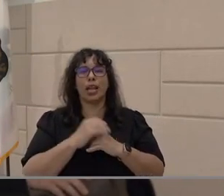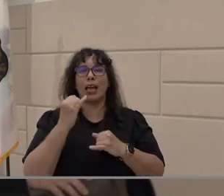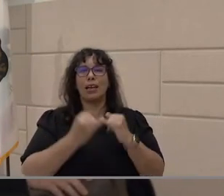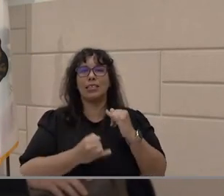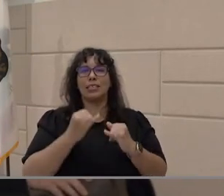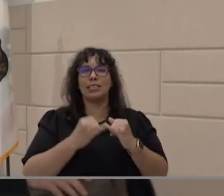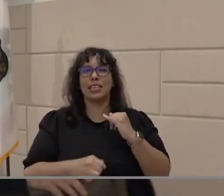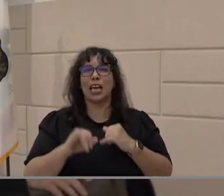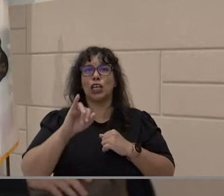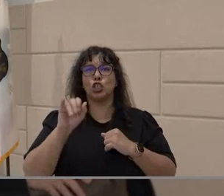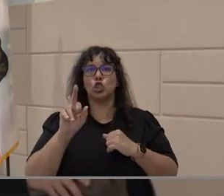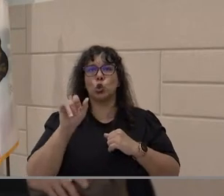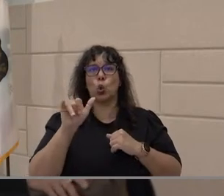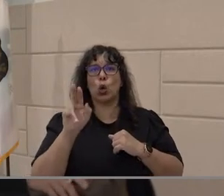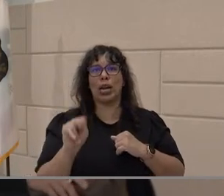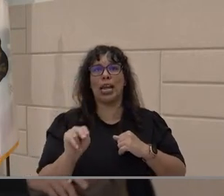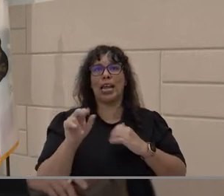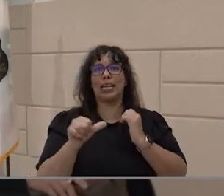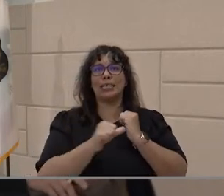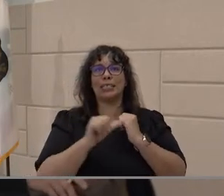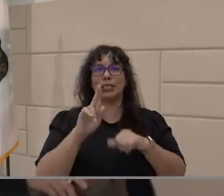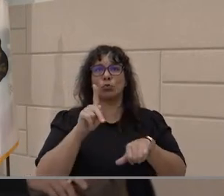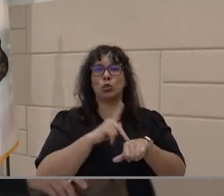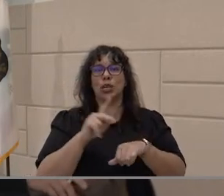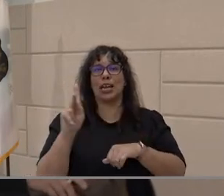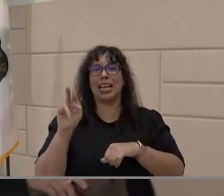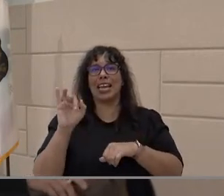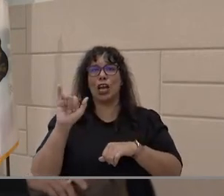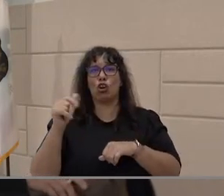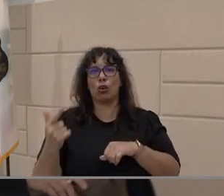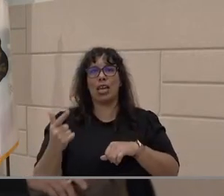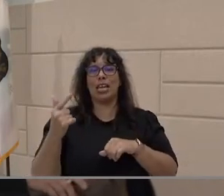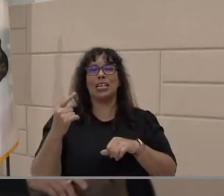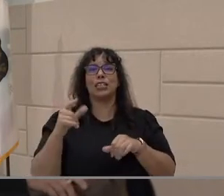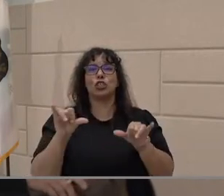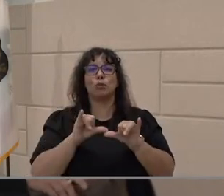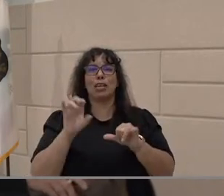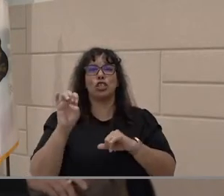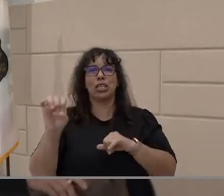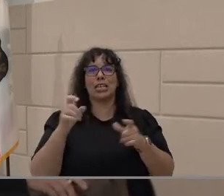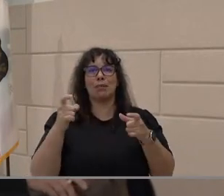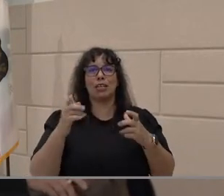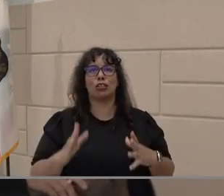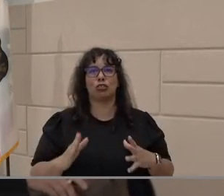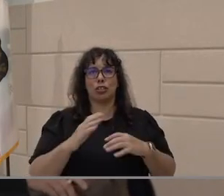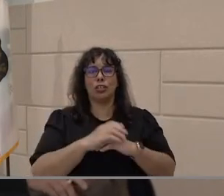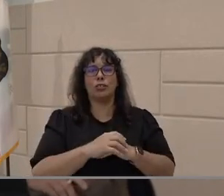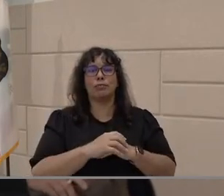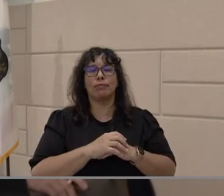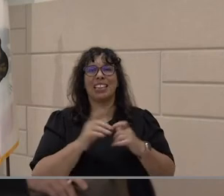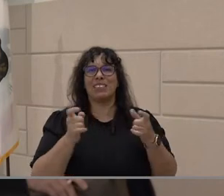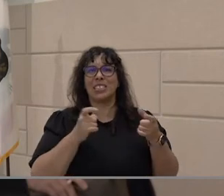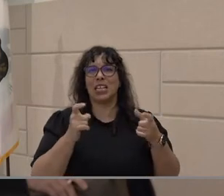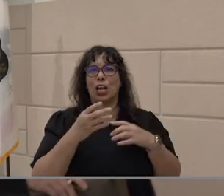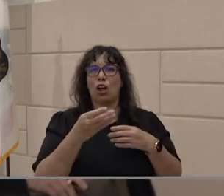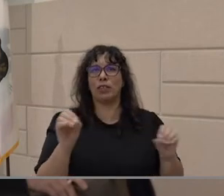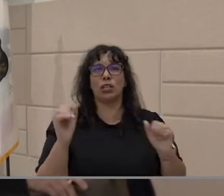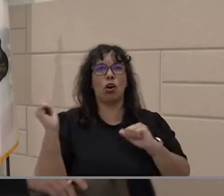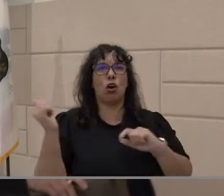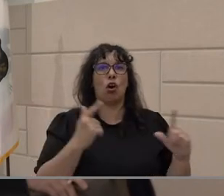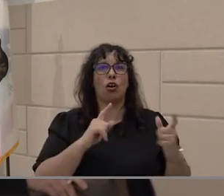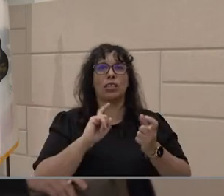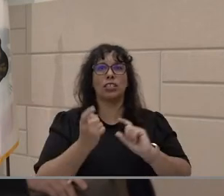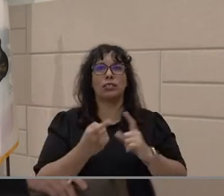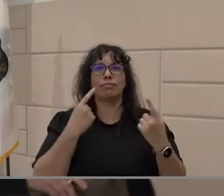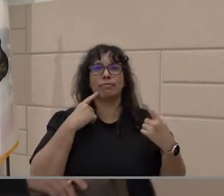មិនមែនជាគ្រូហើយនៅចុងក្រោយអ្នកដែលនាយកសាលារៀននៅសាលាក្រឹងបានធ្វើជាអ្នកដឹកនាំការ